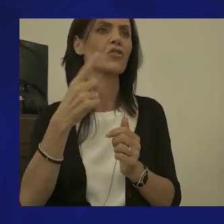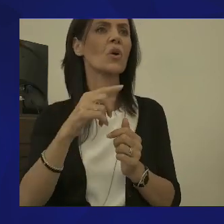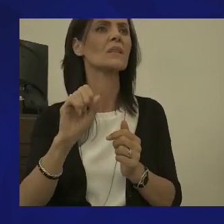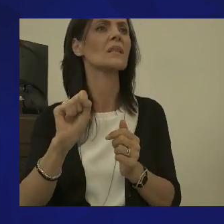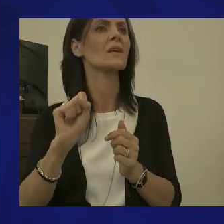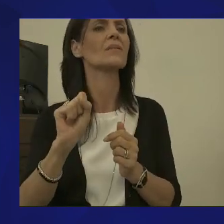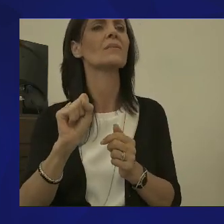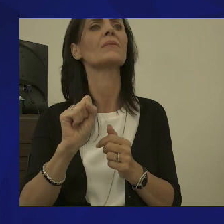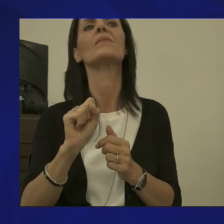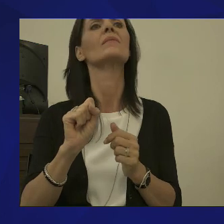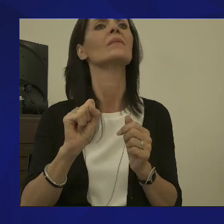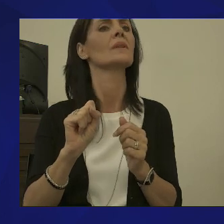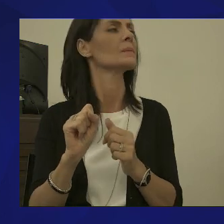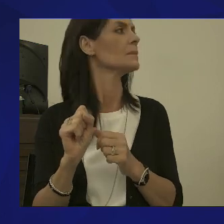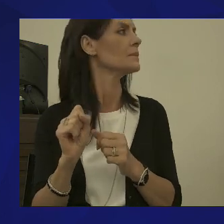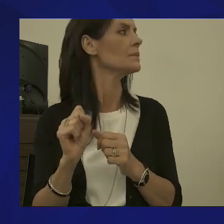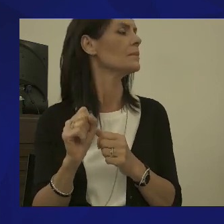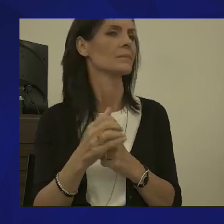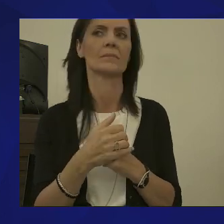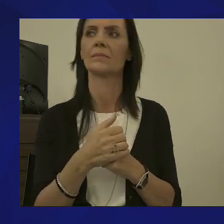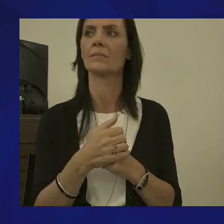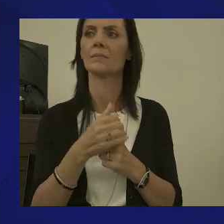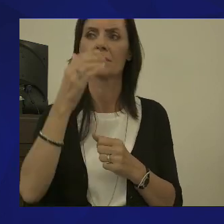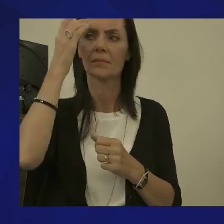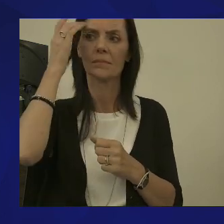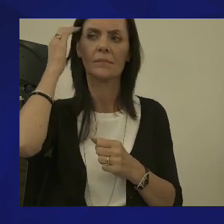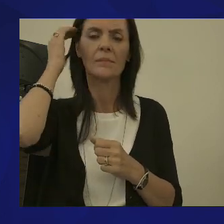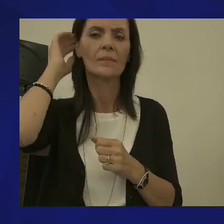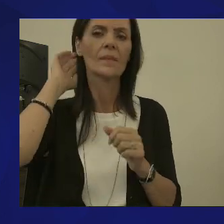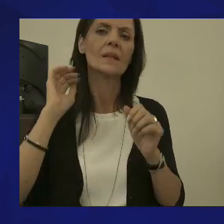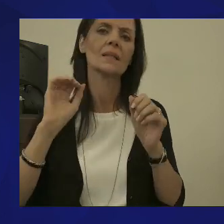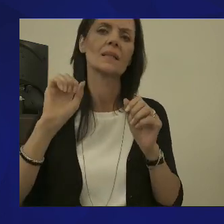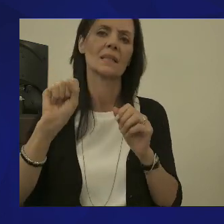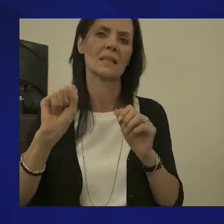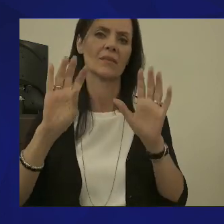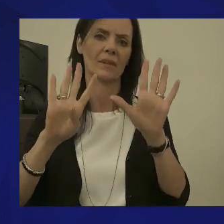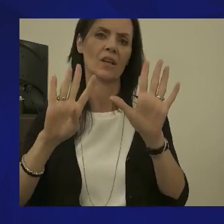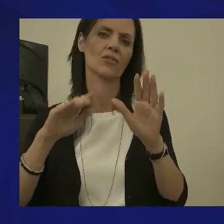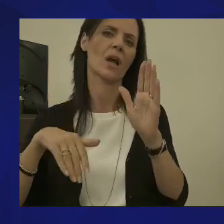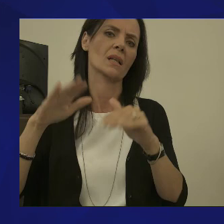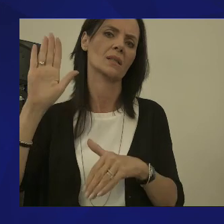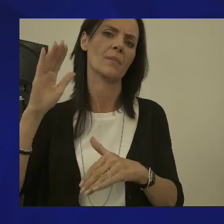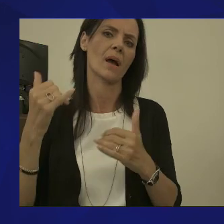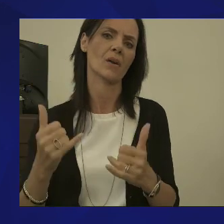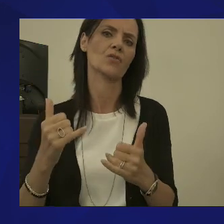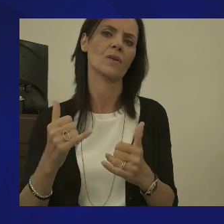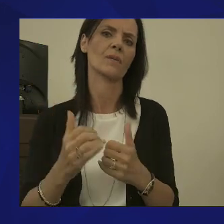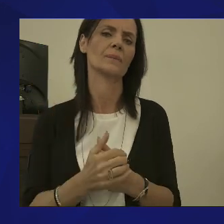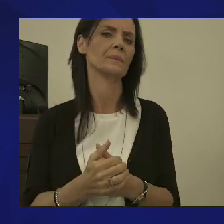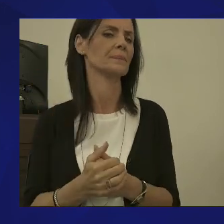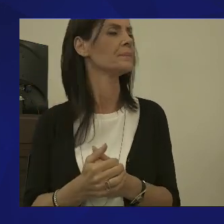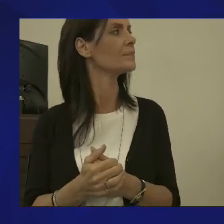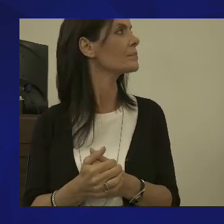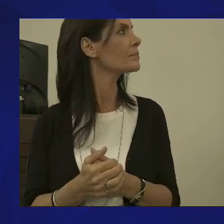סעיף אחרון, סעיף 9. לא צריך להצביע מ סעיף 9, אנא הצבעה עכשיו, אישור יוסי